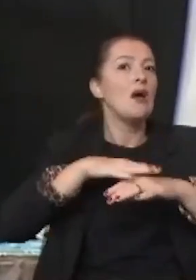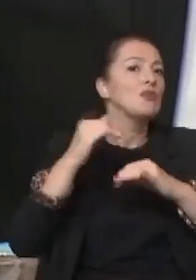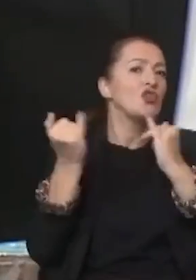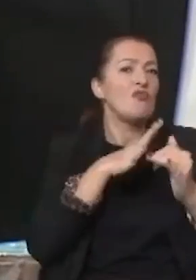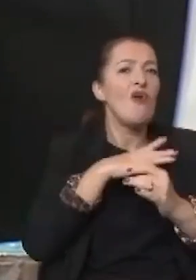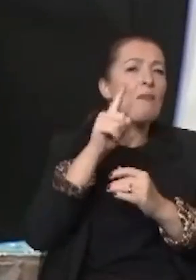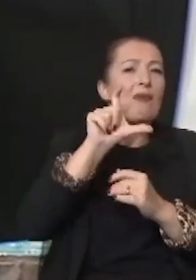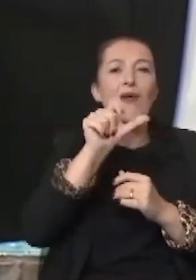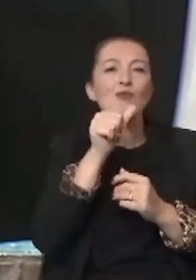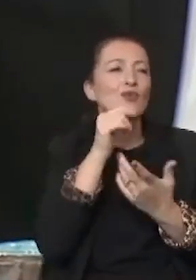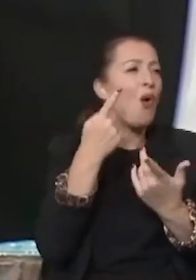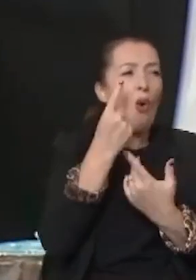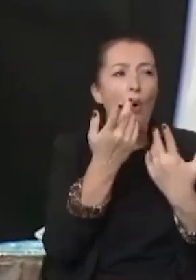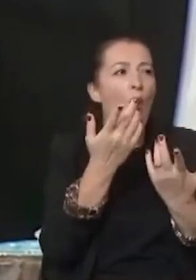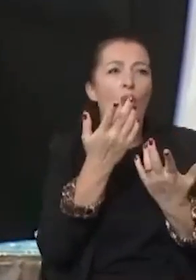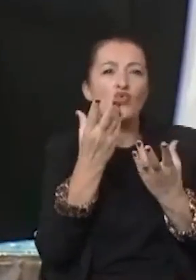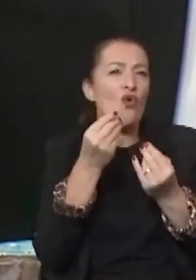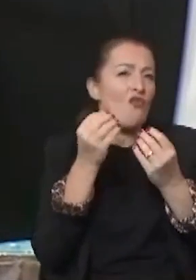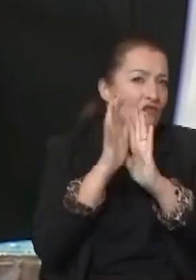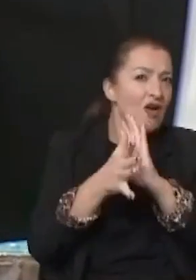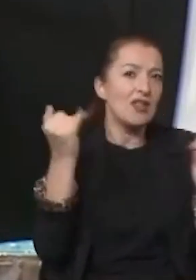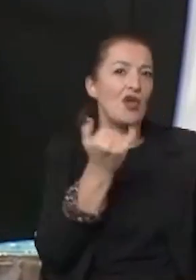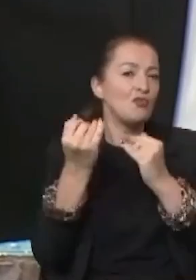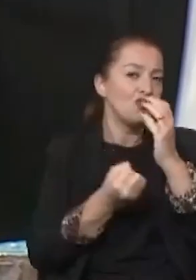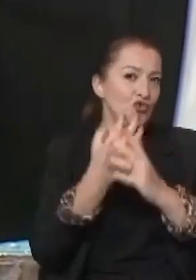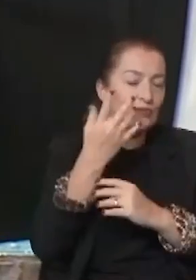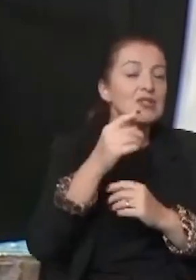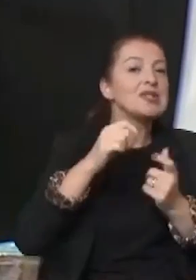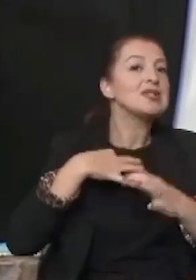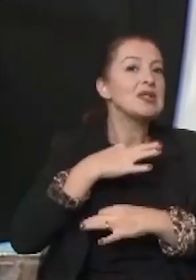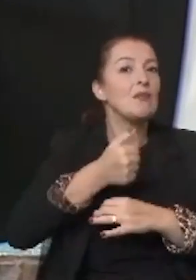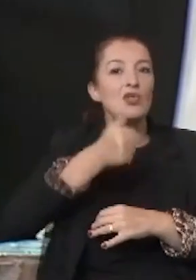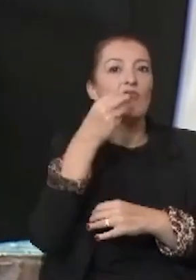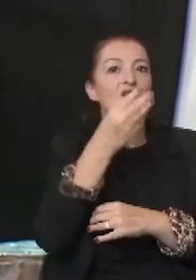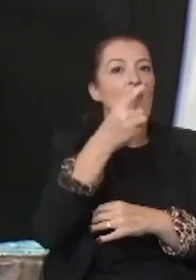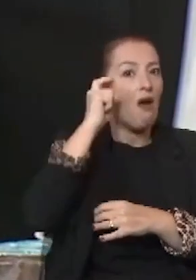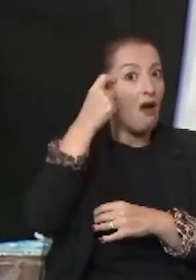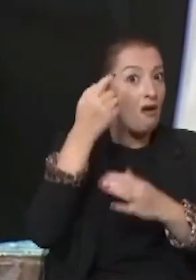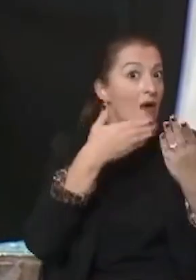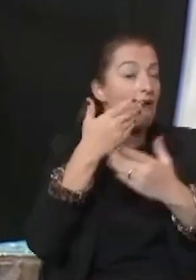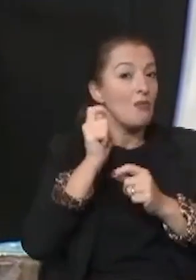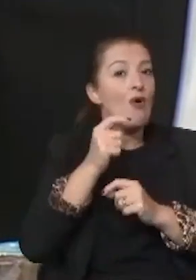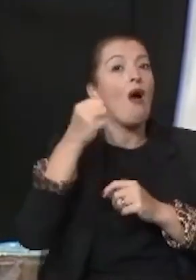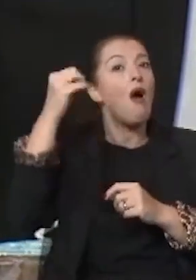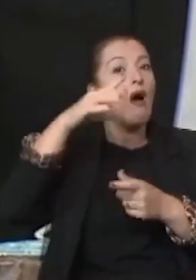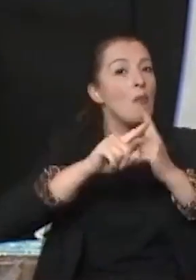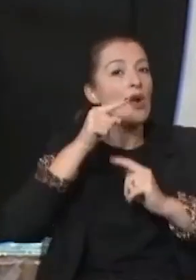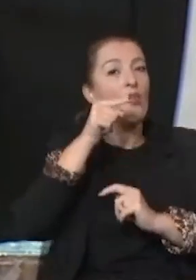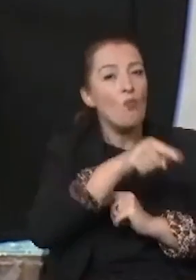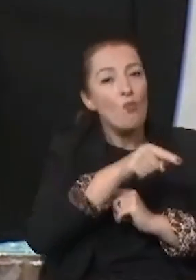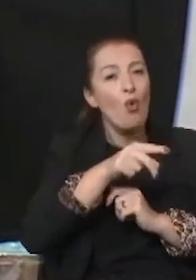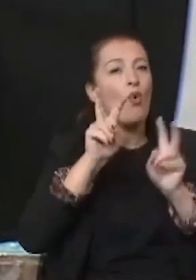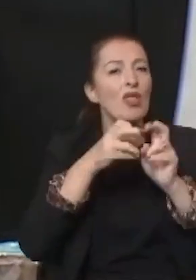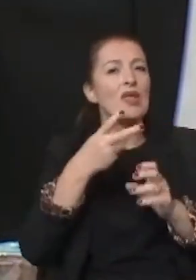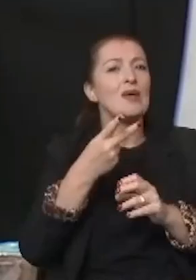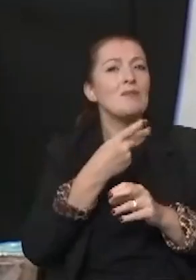fırtına kopartmaya çalışıyorlar. Sayın Başkanımızın verdiği akıldan bahsediyorlar ama emin olun ki AK Parti bu konuda bize bu konuda en son akıl